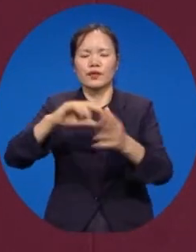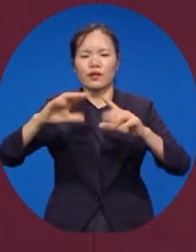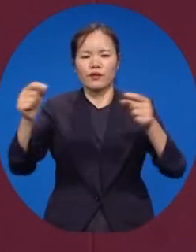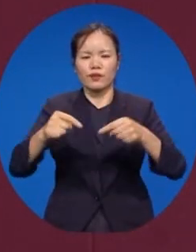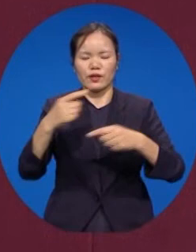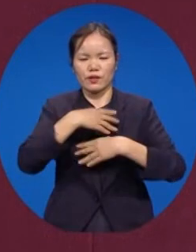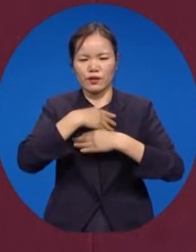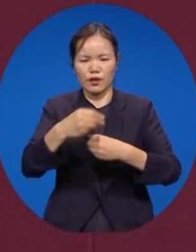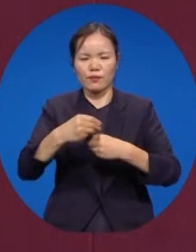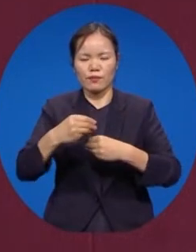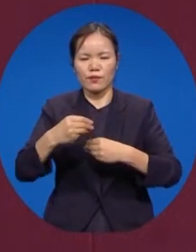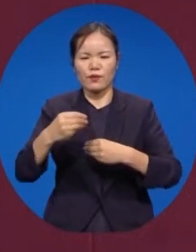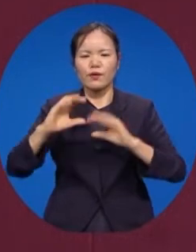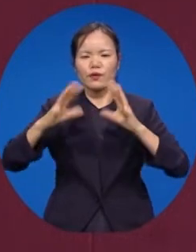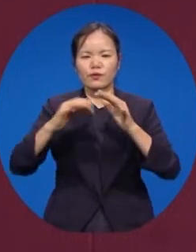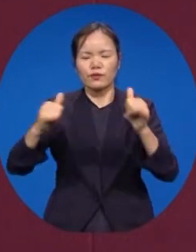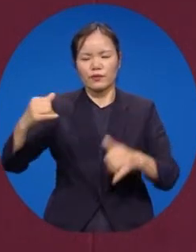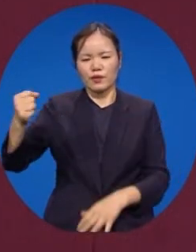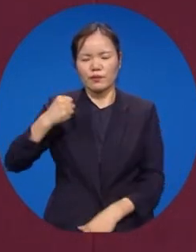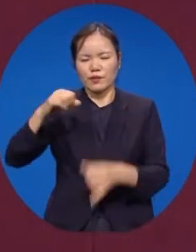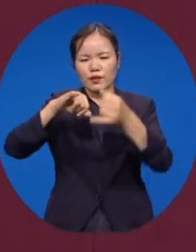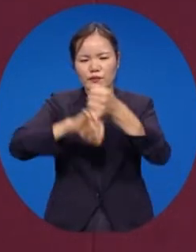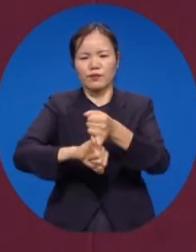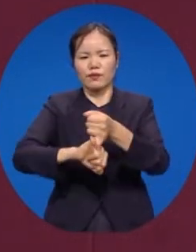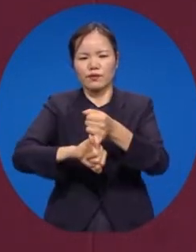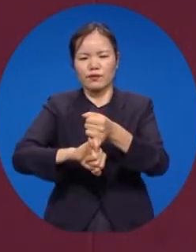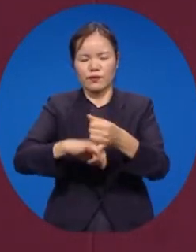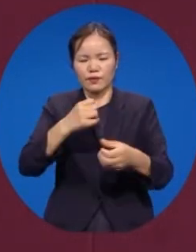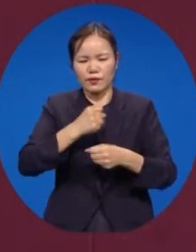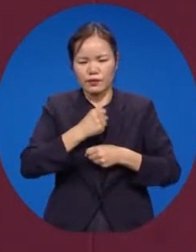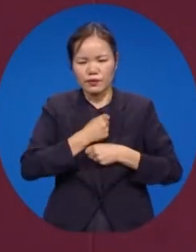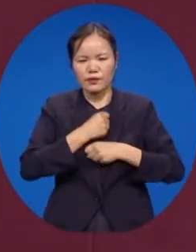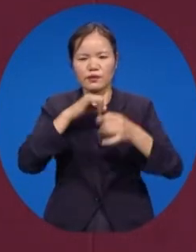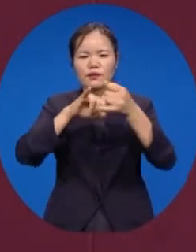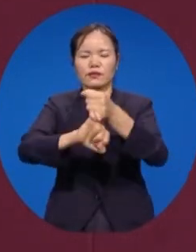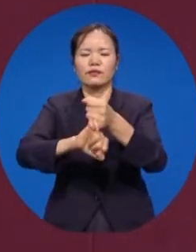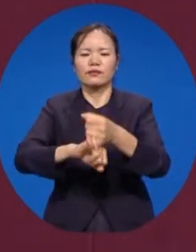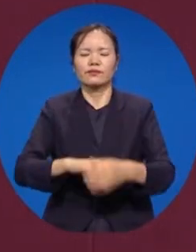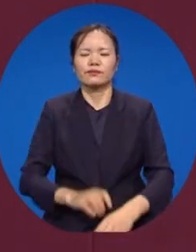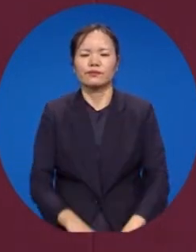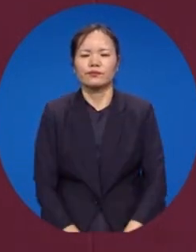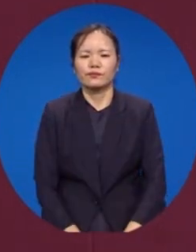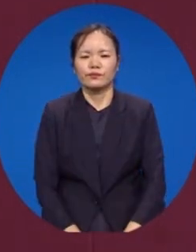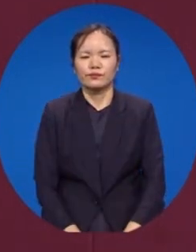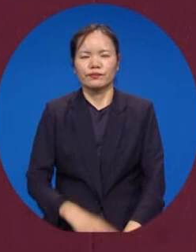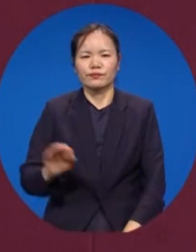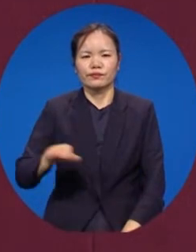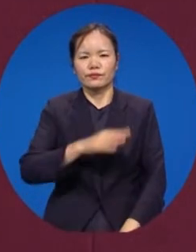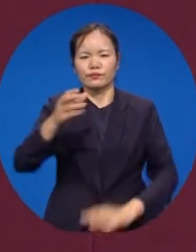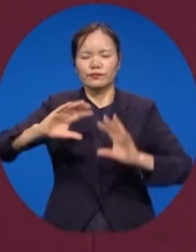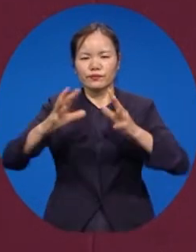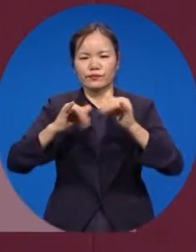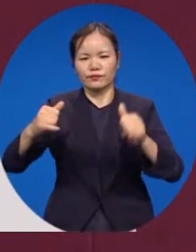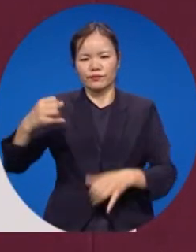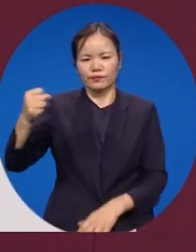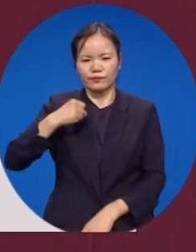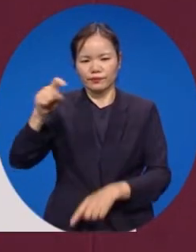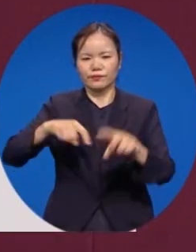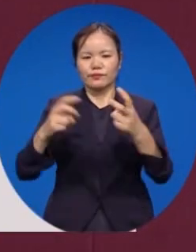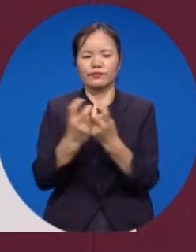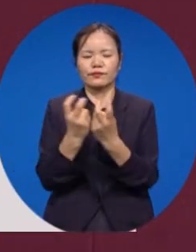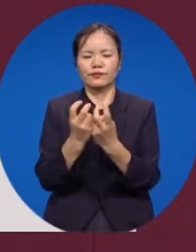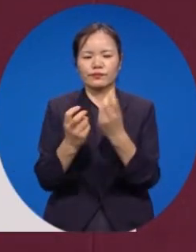안보, 국민의 힘이 반드시 지켜갈 것입니다. 우리 국민의 힘의